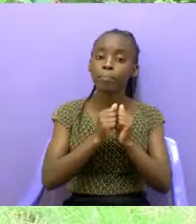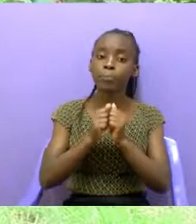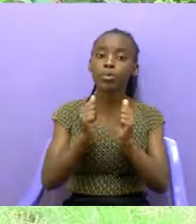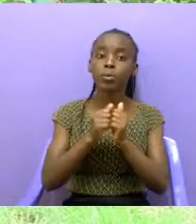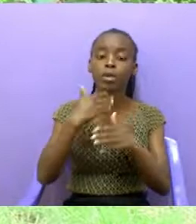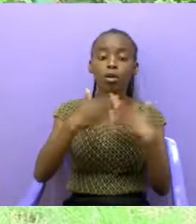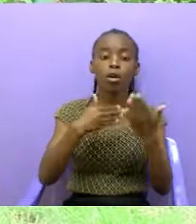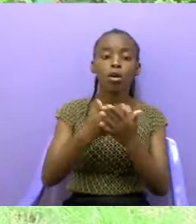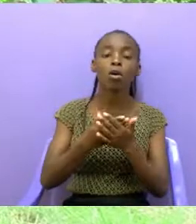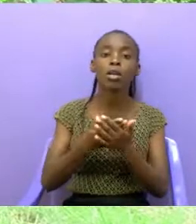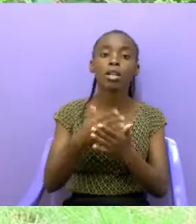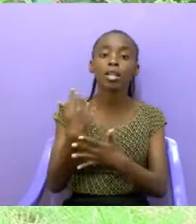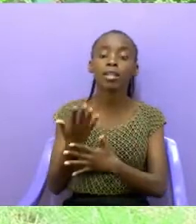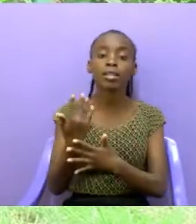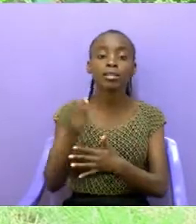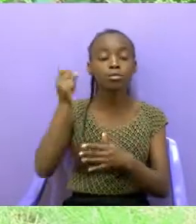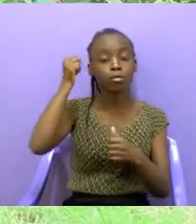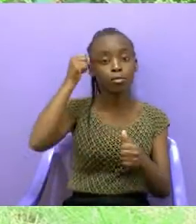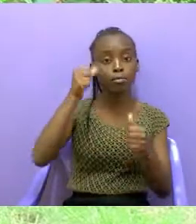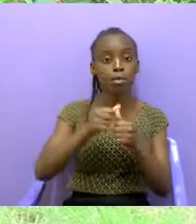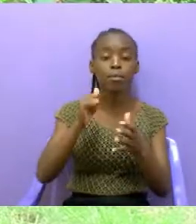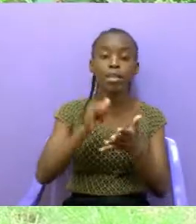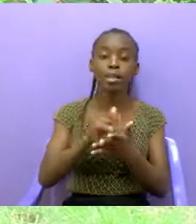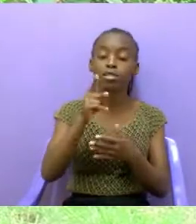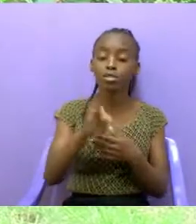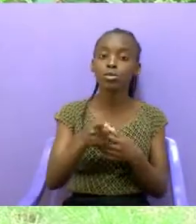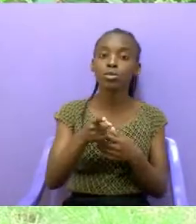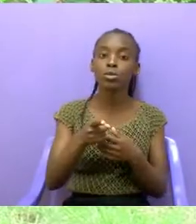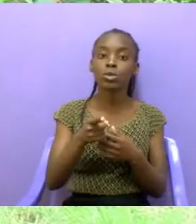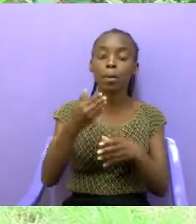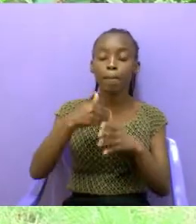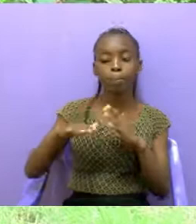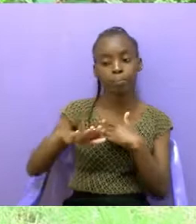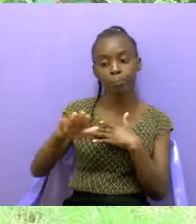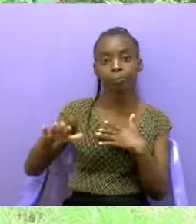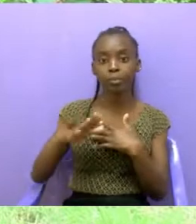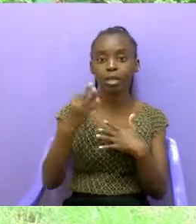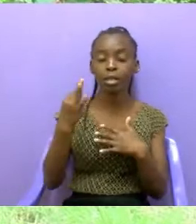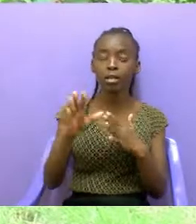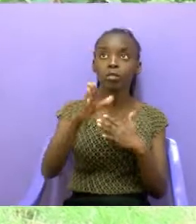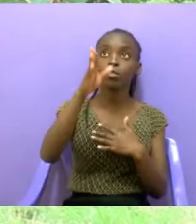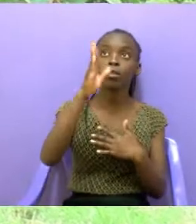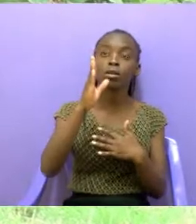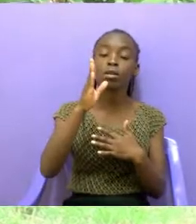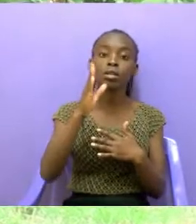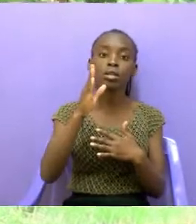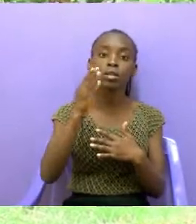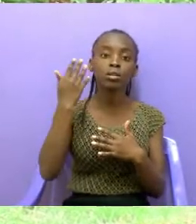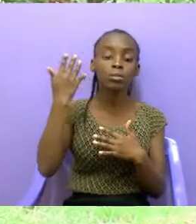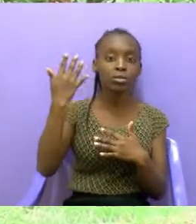tukikuwa makini ni kwamba you are still in the place of God. Haujaenda kwa kambi za